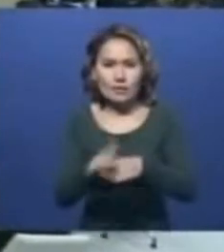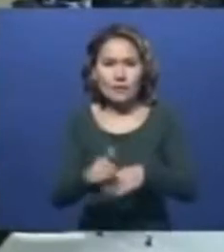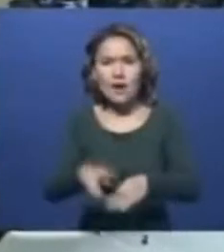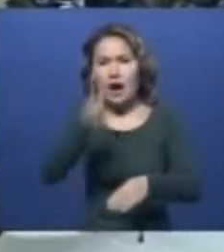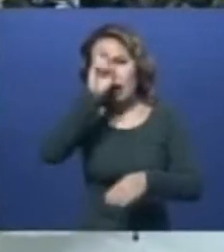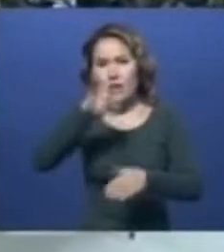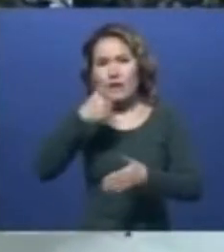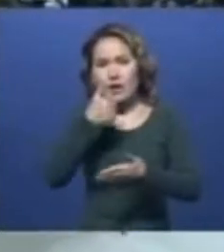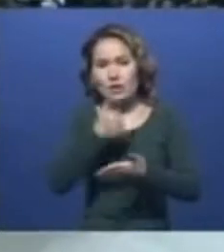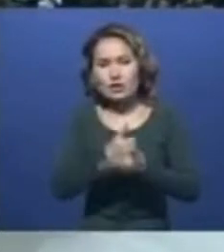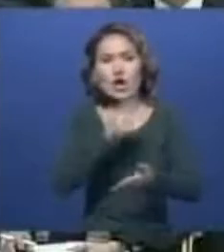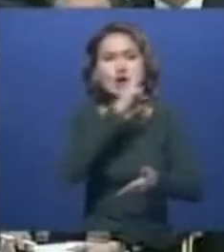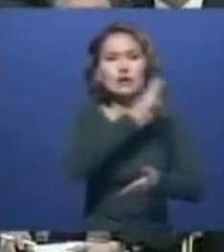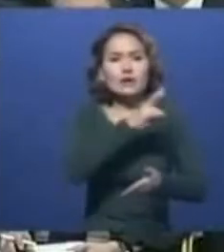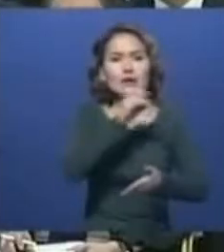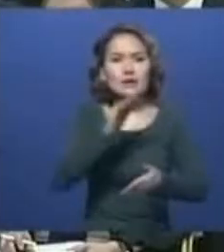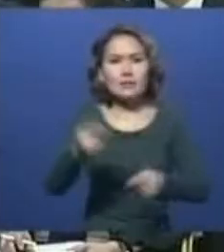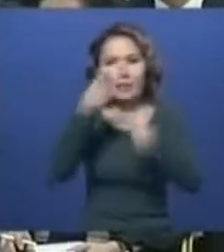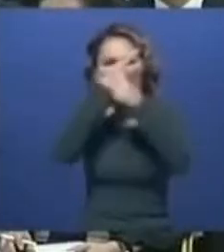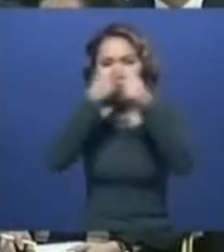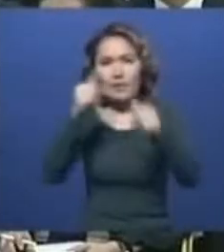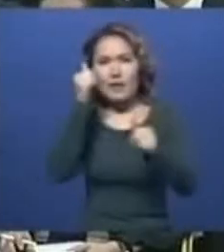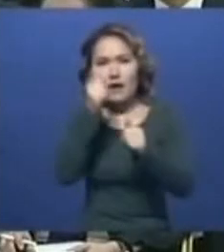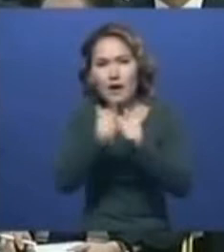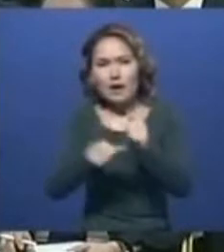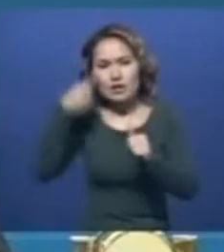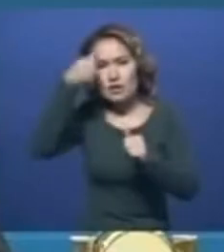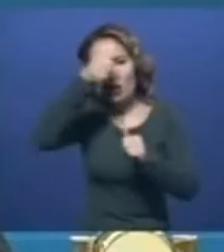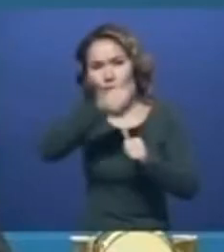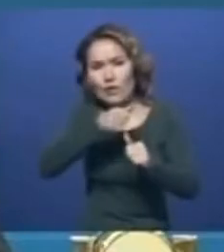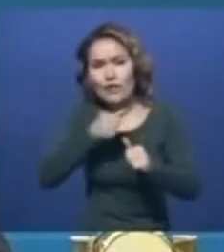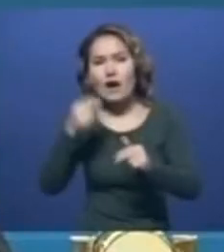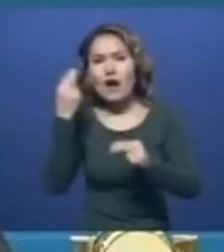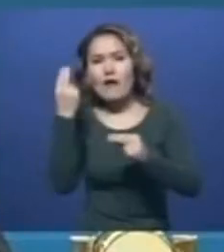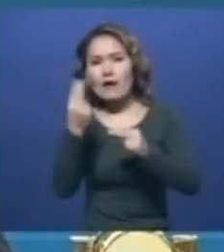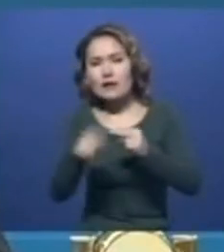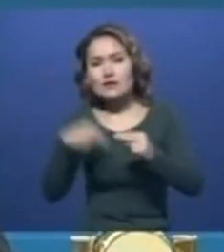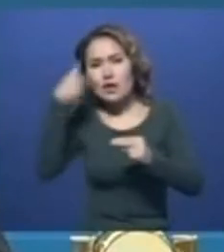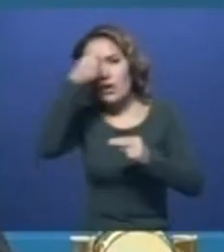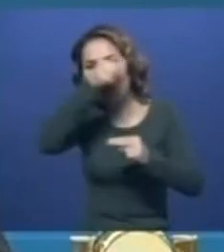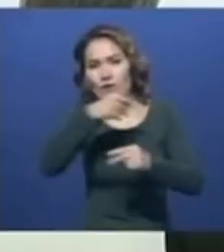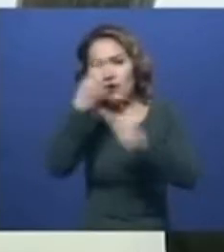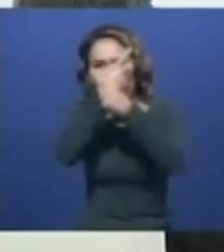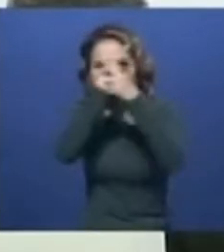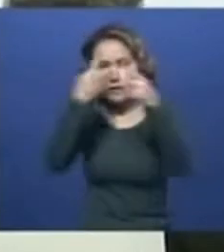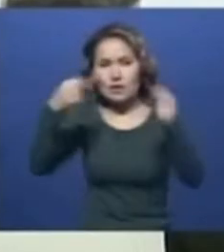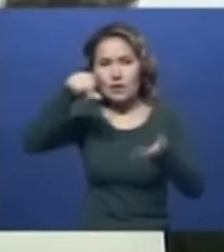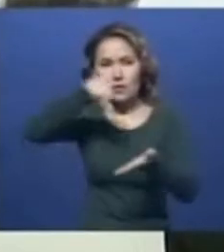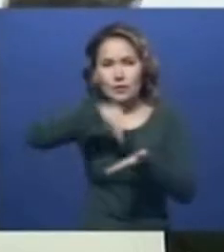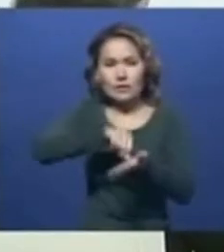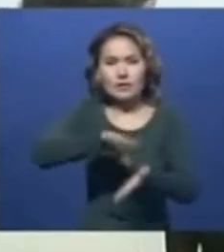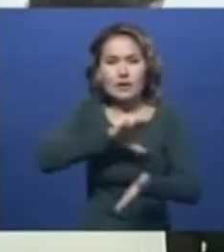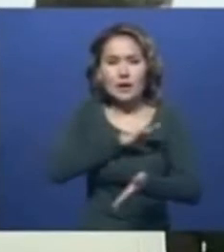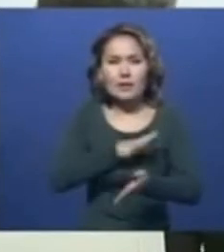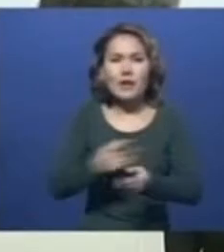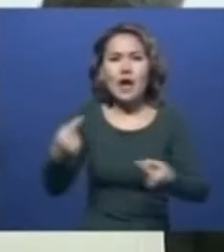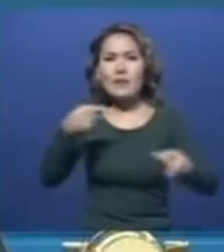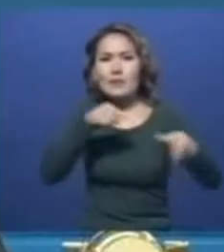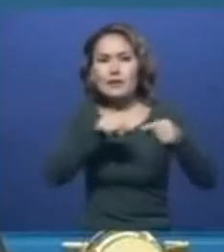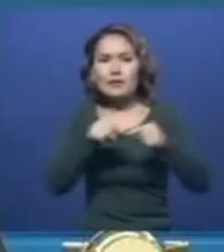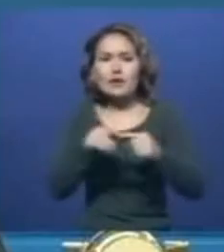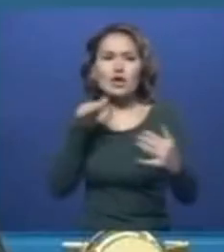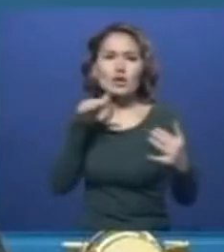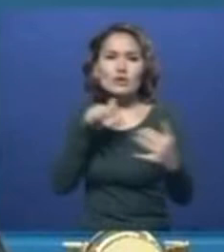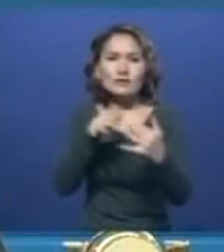Елбасы жыл сайынғы жолдауын әдеттегідей жыл басында емес, жылдың соңында жариялауына бірнеше себеп бар екенін айтып өтті. Бір-біріне қырғиқа